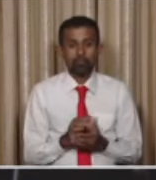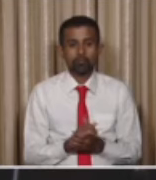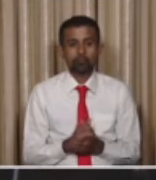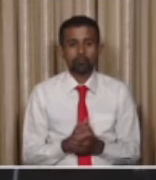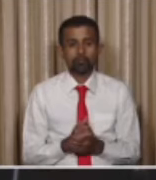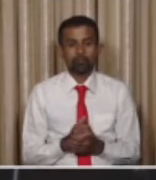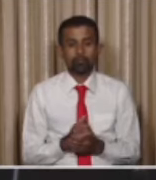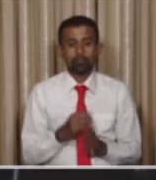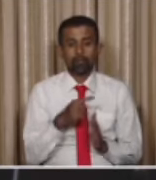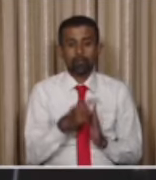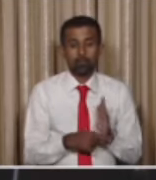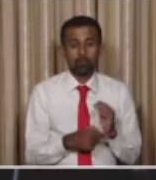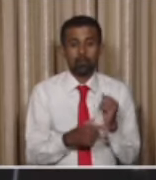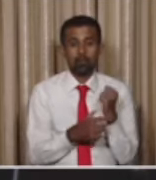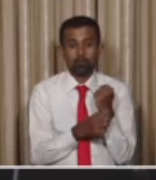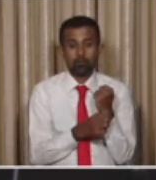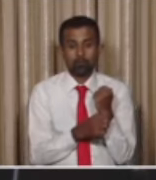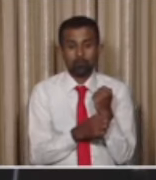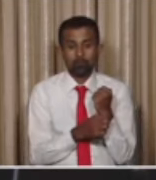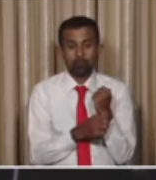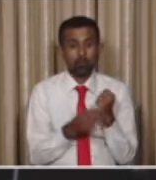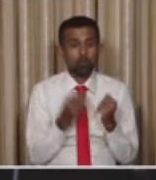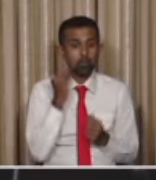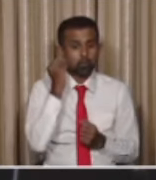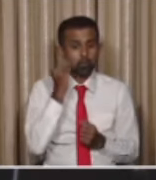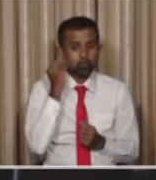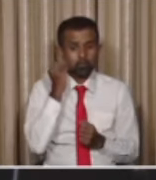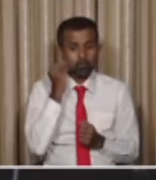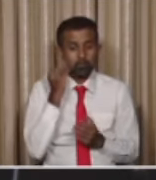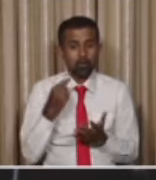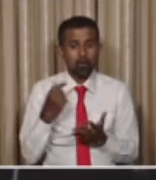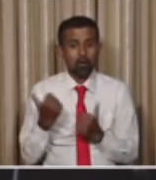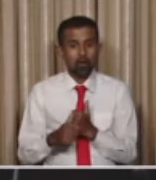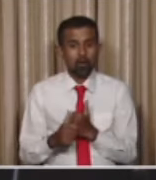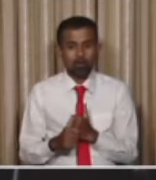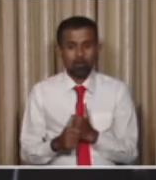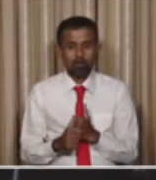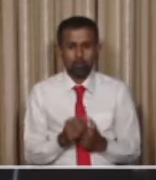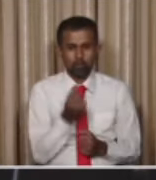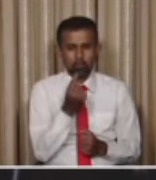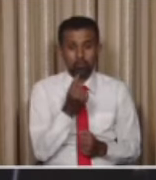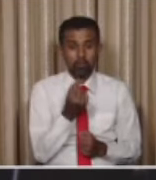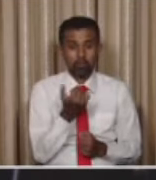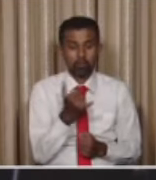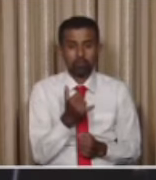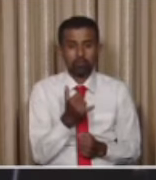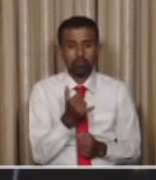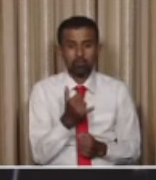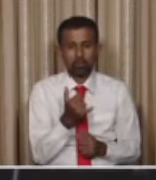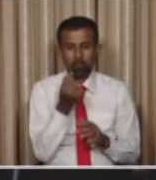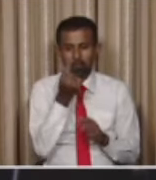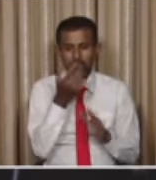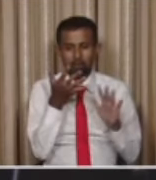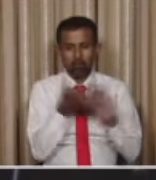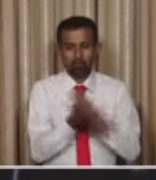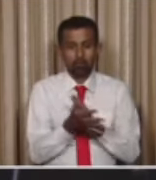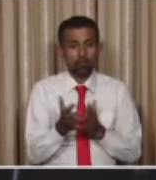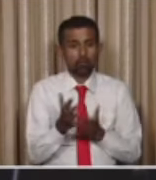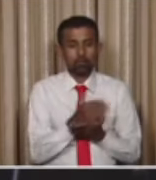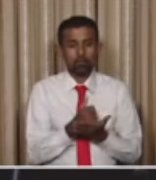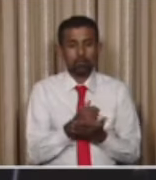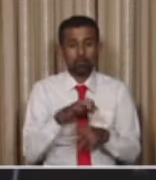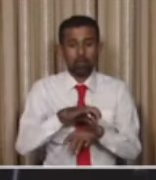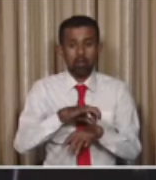සභාපතිතුමනි දේශීය වෛද්‍ය රූපාලාවන්‍ය නිෂ්පාදනය අපි දන්නවා නිකන් හරි පොඩියක් හරි ඒක වැරද්දක් වුණොත් සම්පූර්ණයෙන්ම